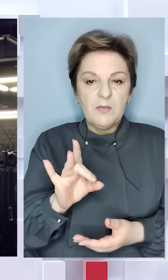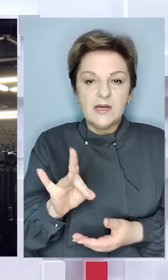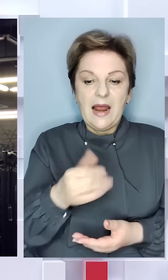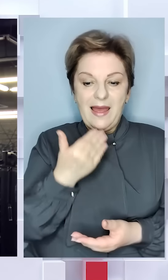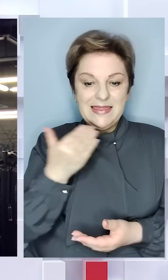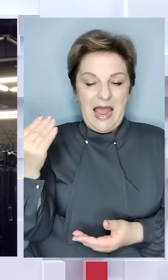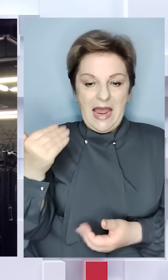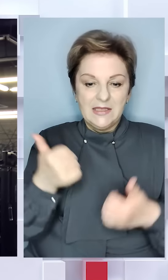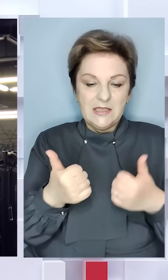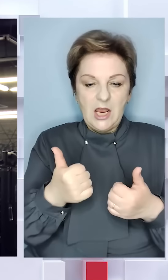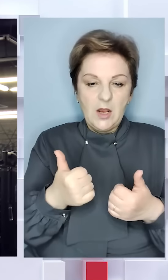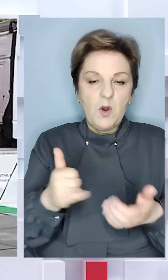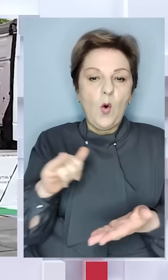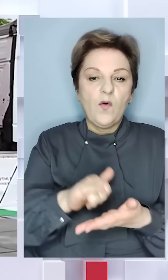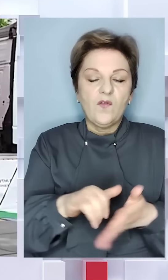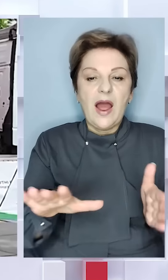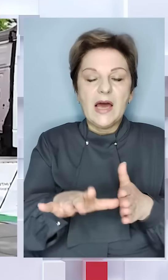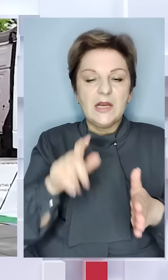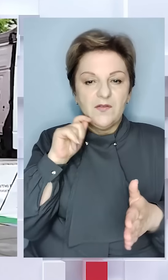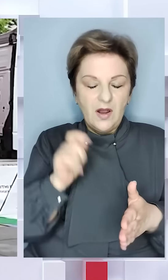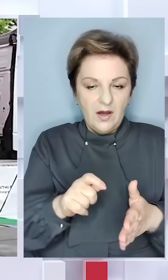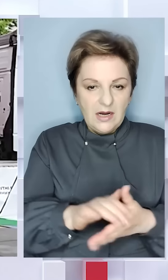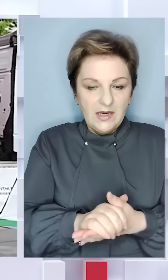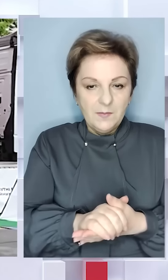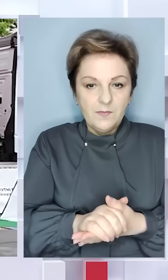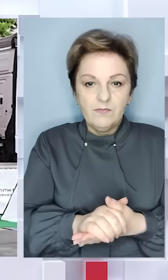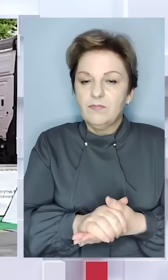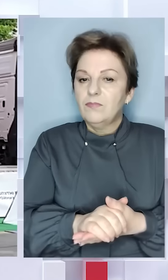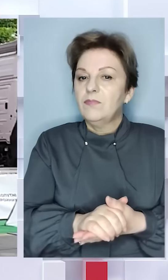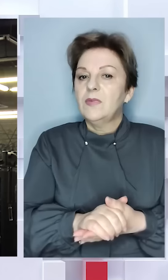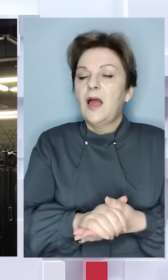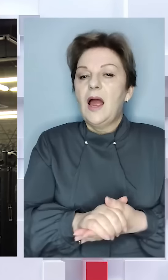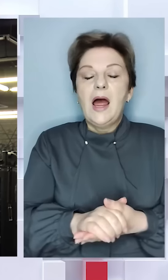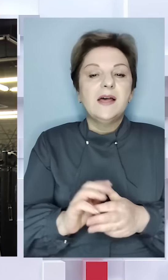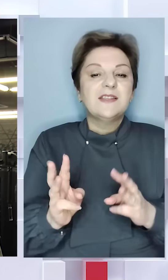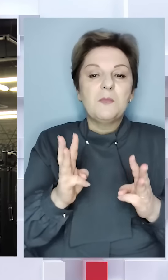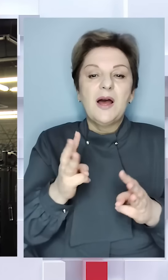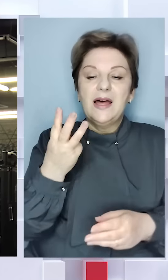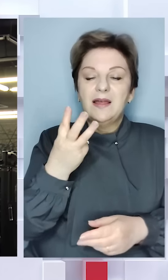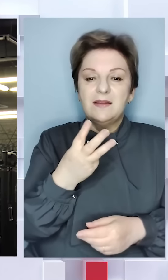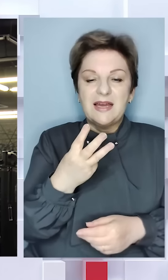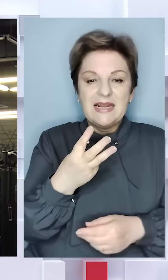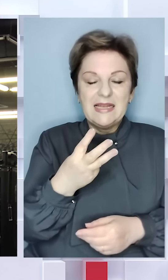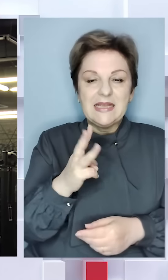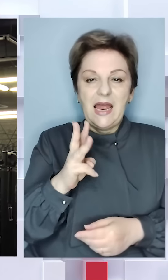змаганнях встановив рекорд України в праві аербайк, спаливши 30 калорій за